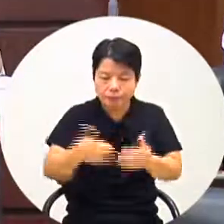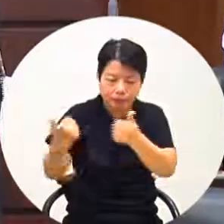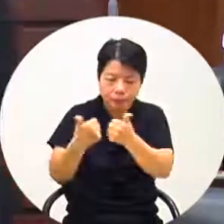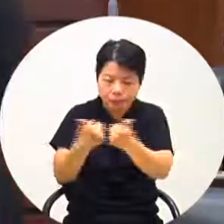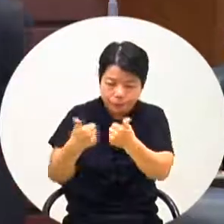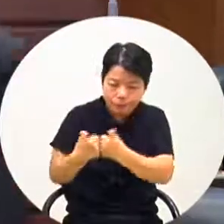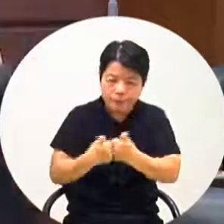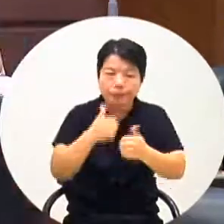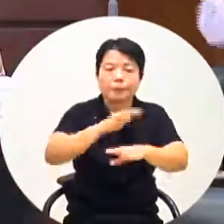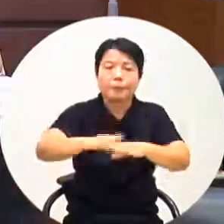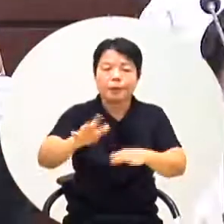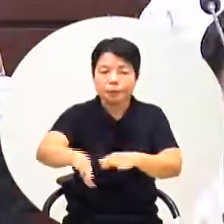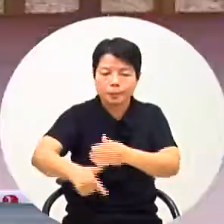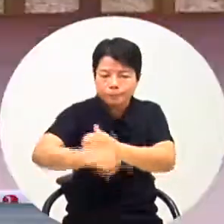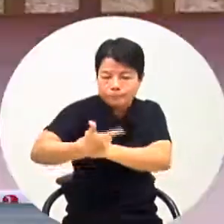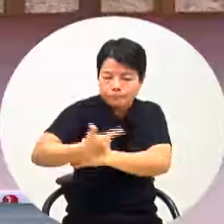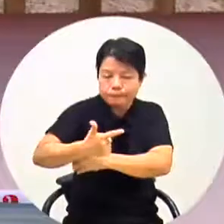中。